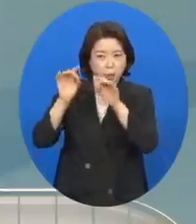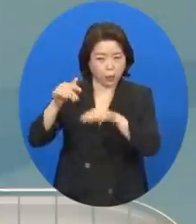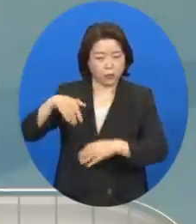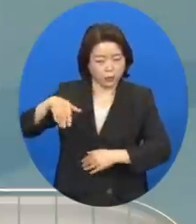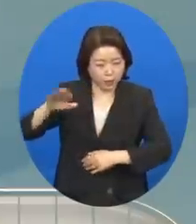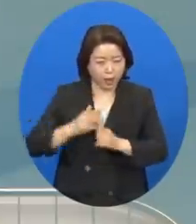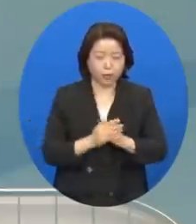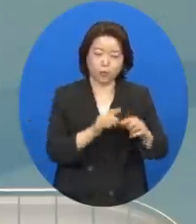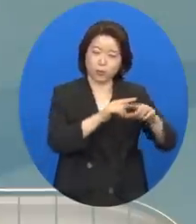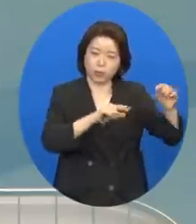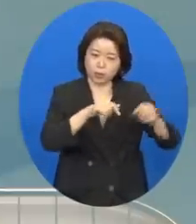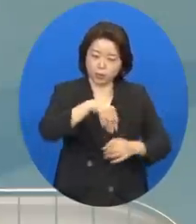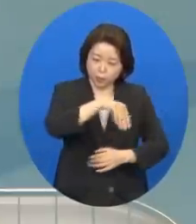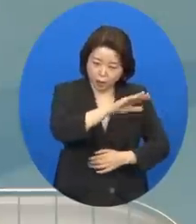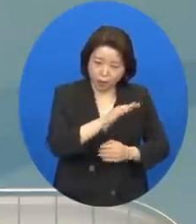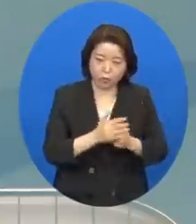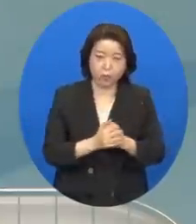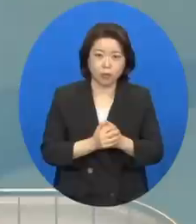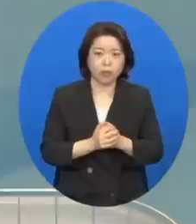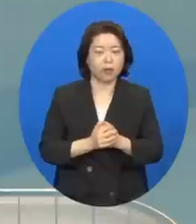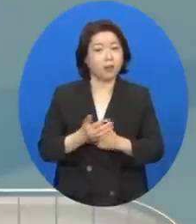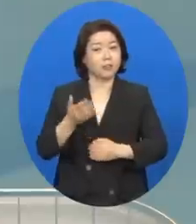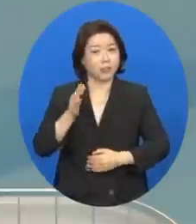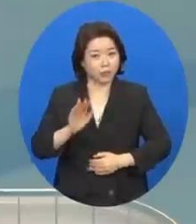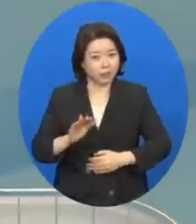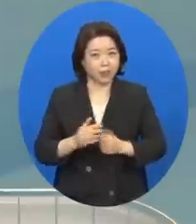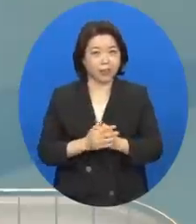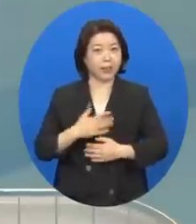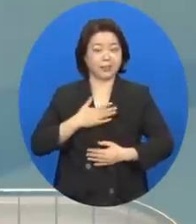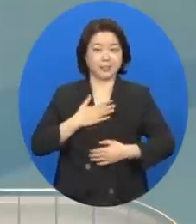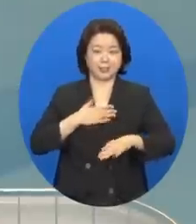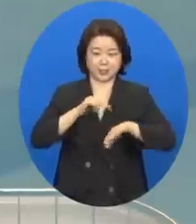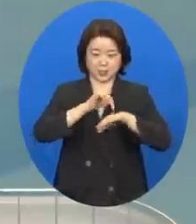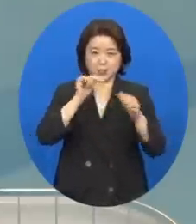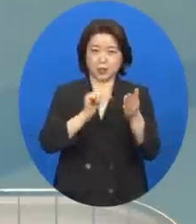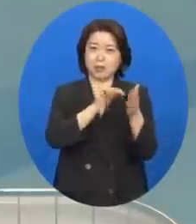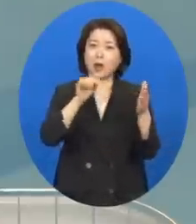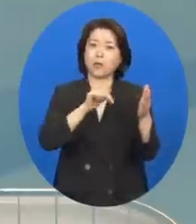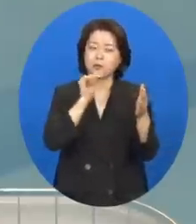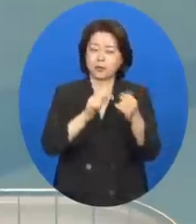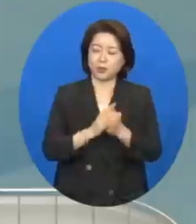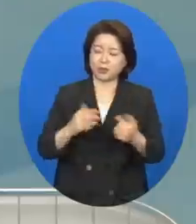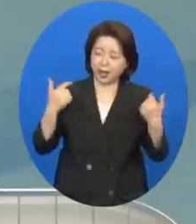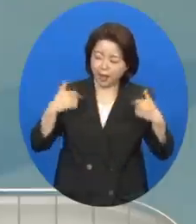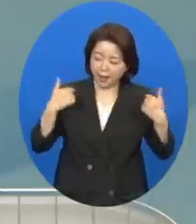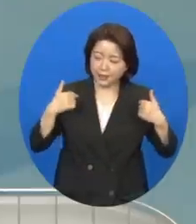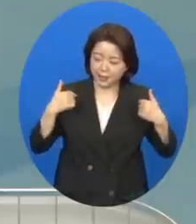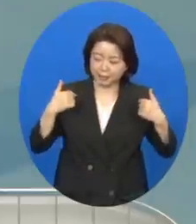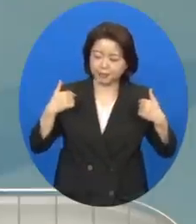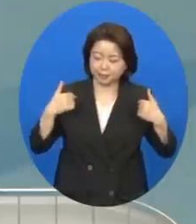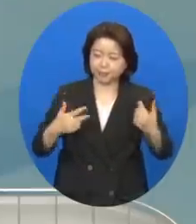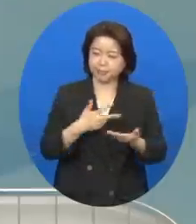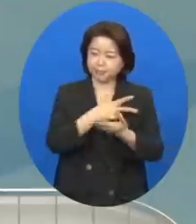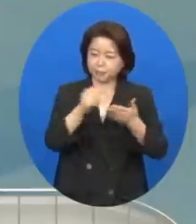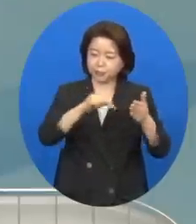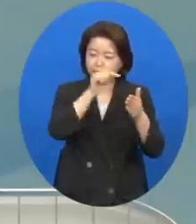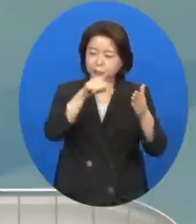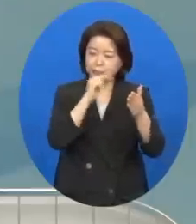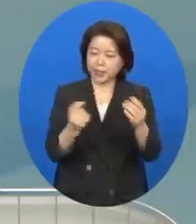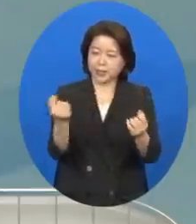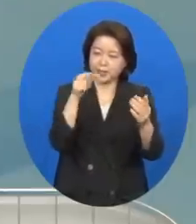다녀오고 일본을 다녀오고 하는데도 제 마음속에는 그냥 늘 주님 안에 있다 그런 생각이